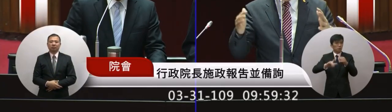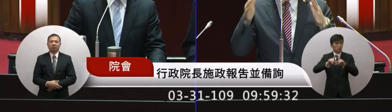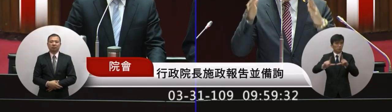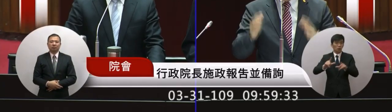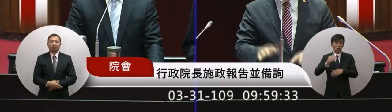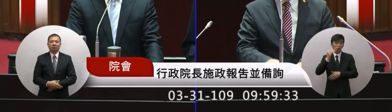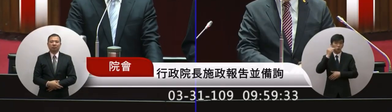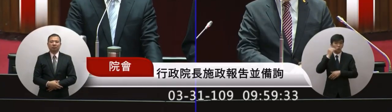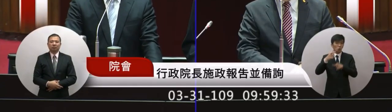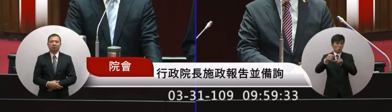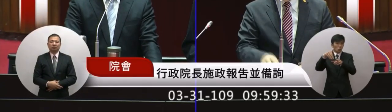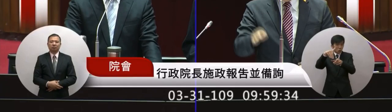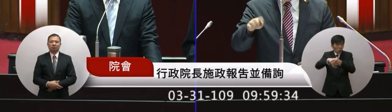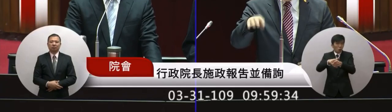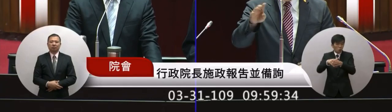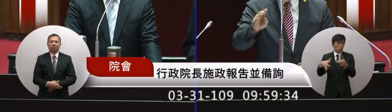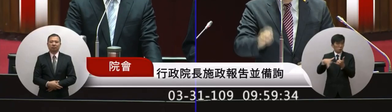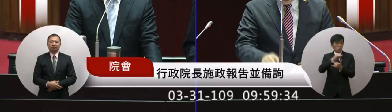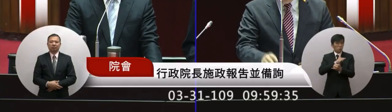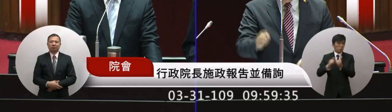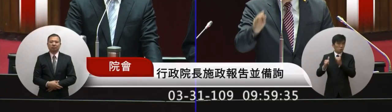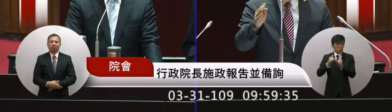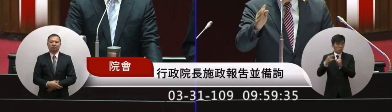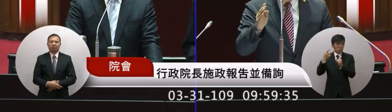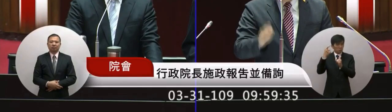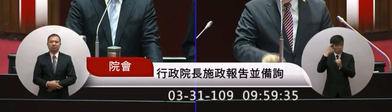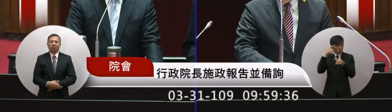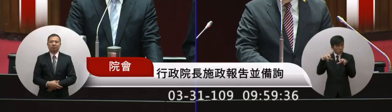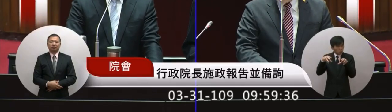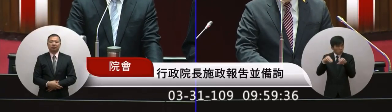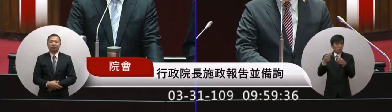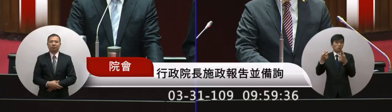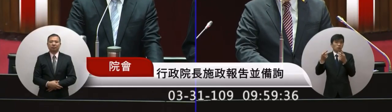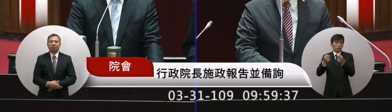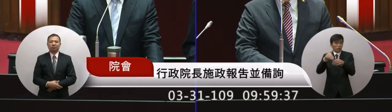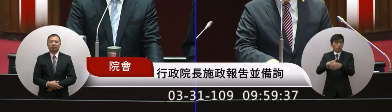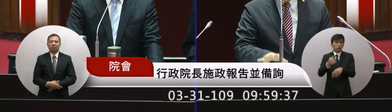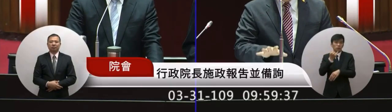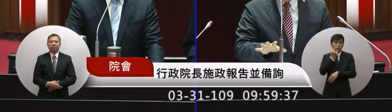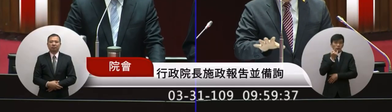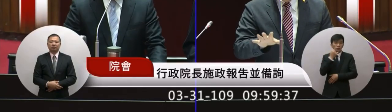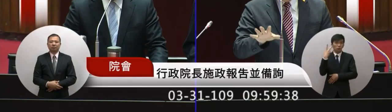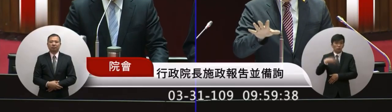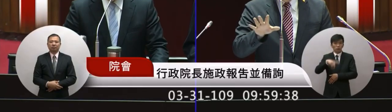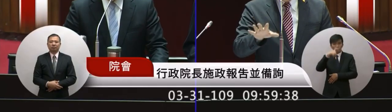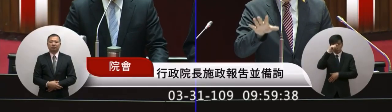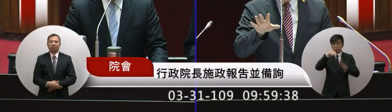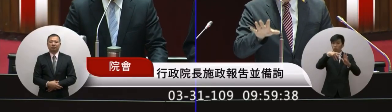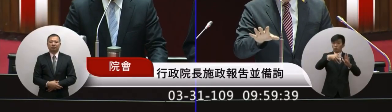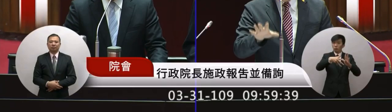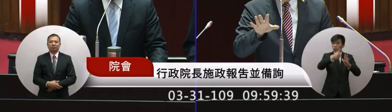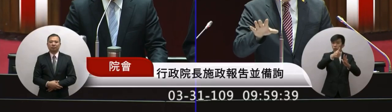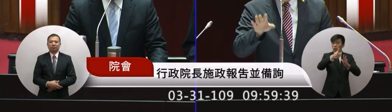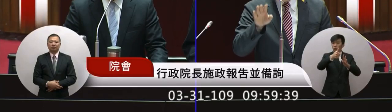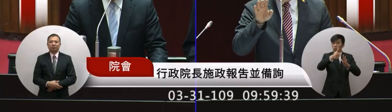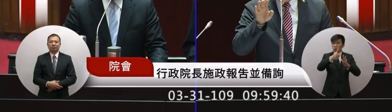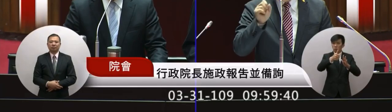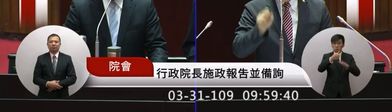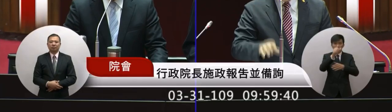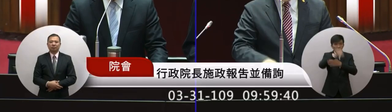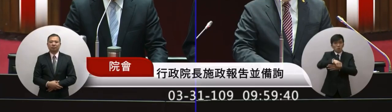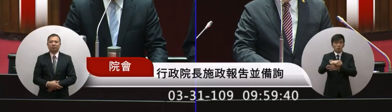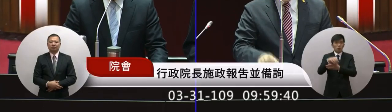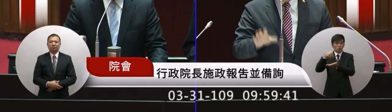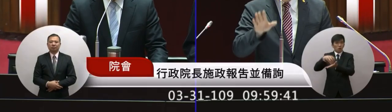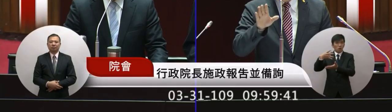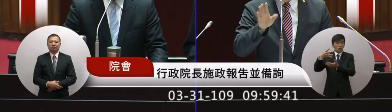国人共识一个很重要的部分。我这边先简单讲说，院长这边可不可以承诺，就是让核市里面的燃料棒不要